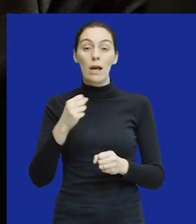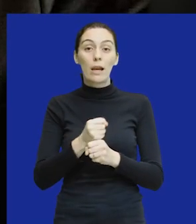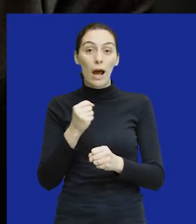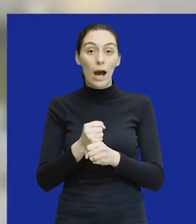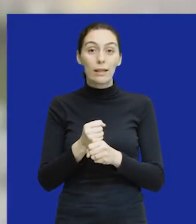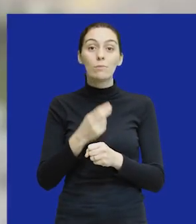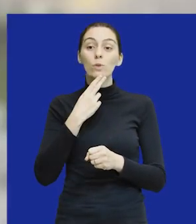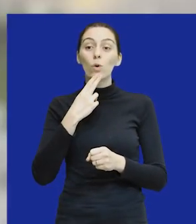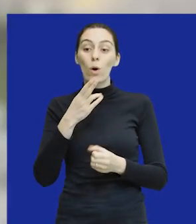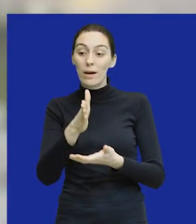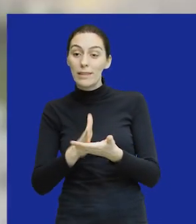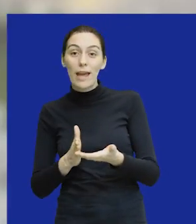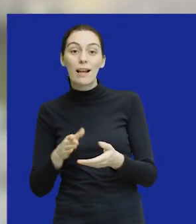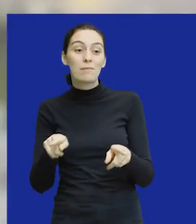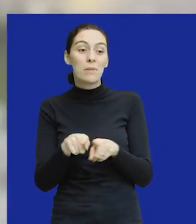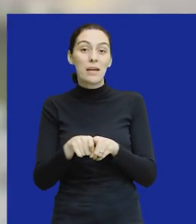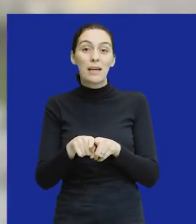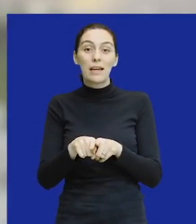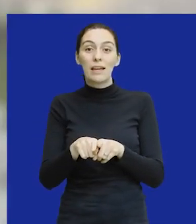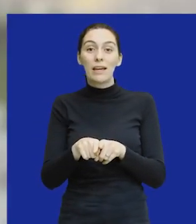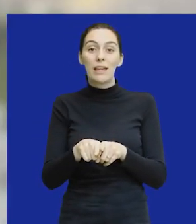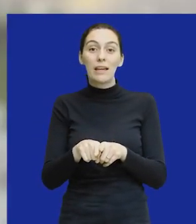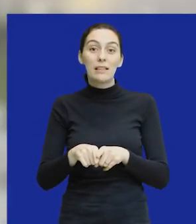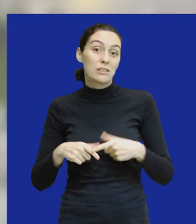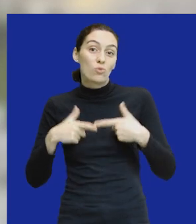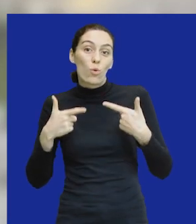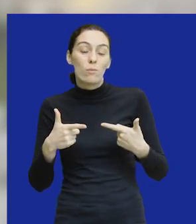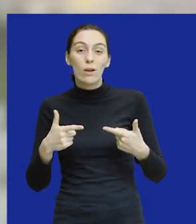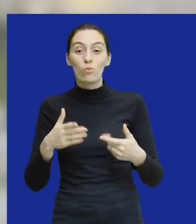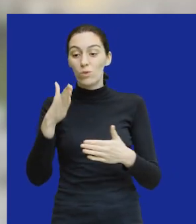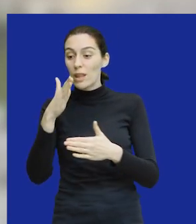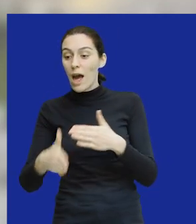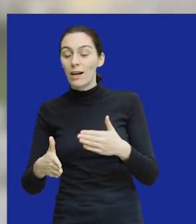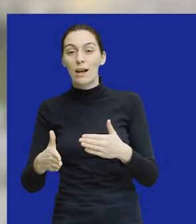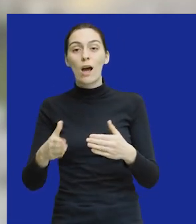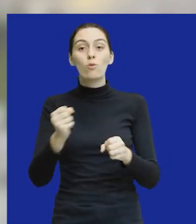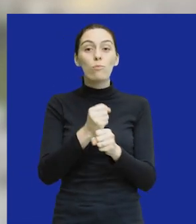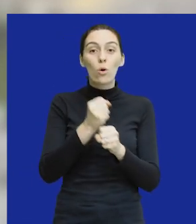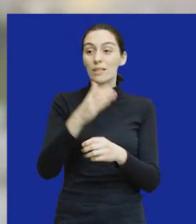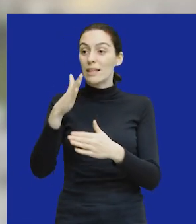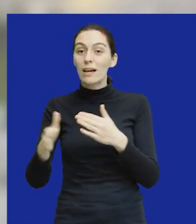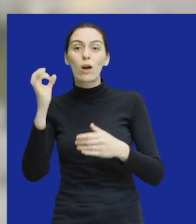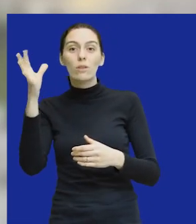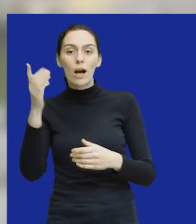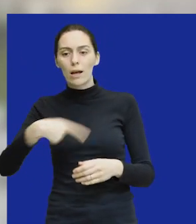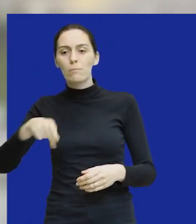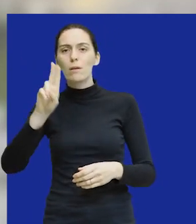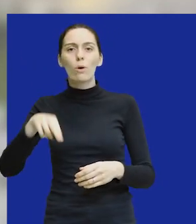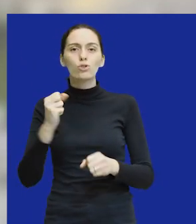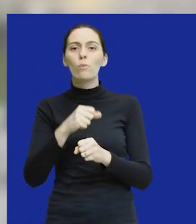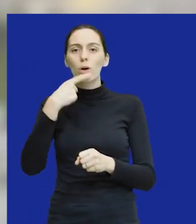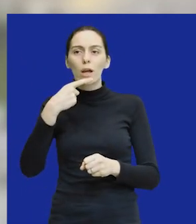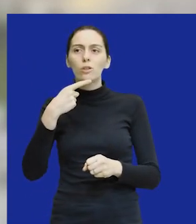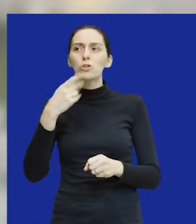kojima radim, s kojima dijelim istu sudbinu i kada na kraju obavljenog posla i na kraju radnog dana možemo